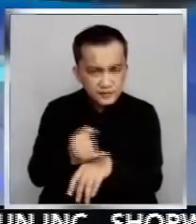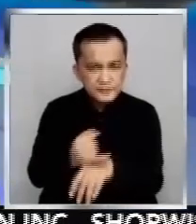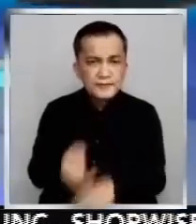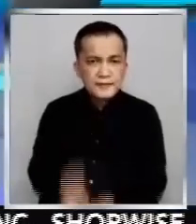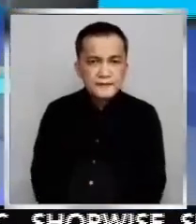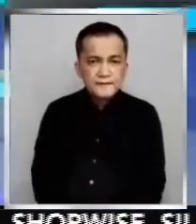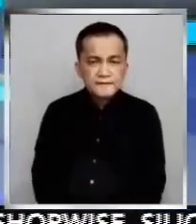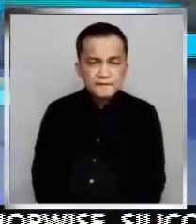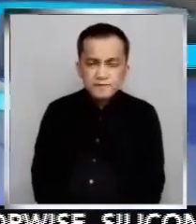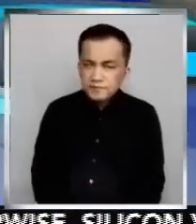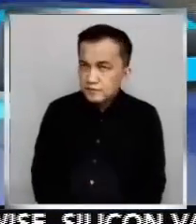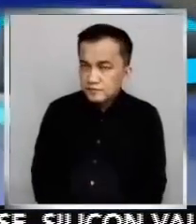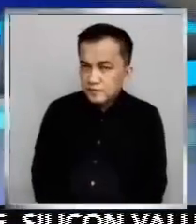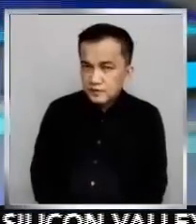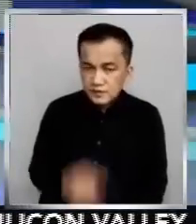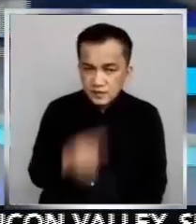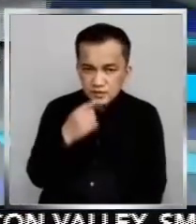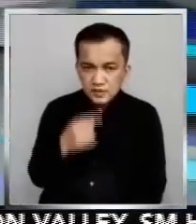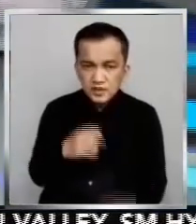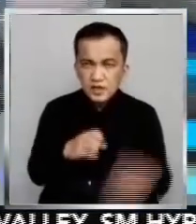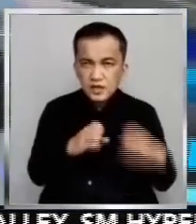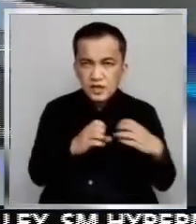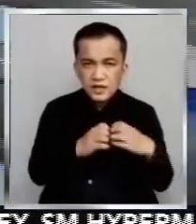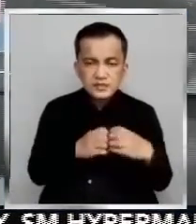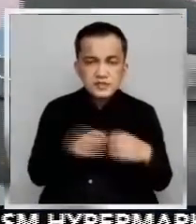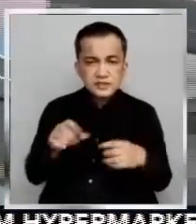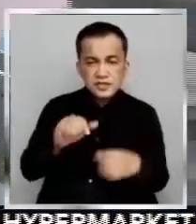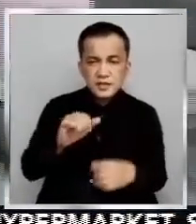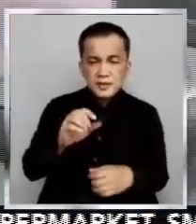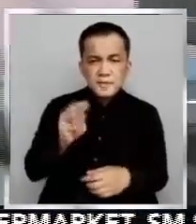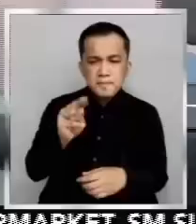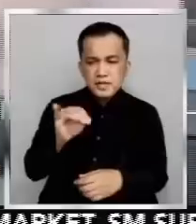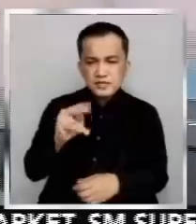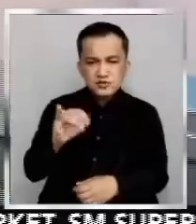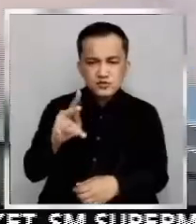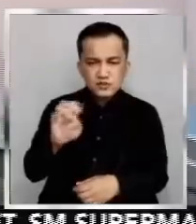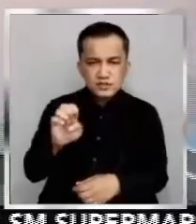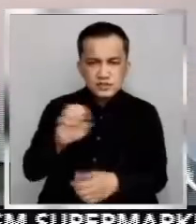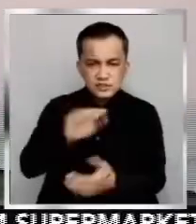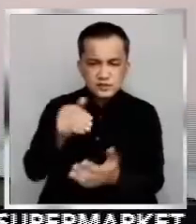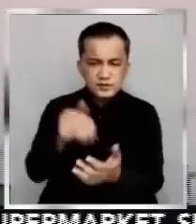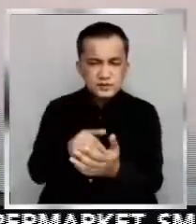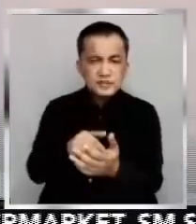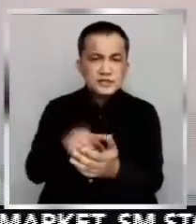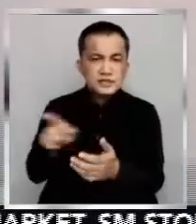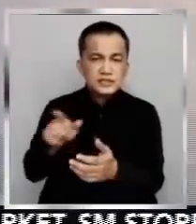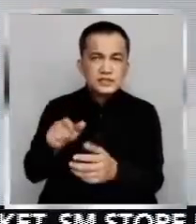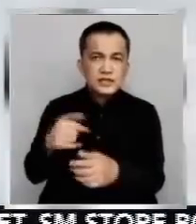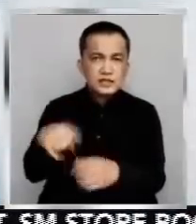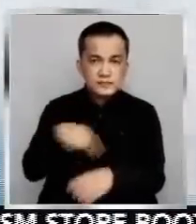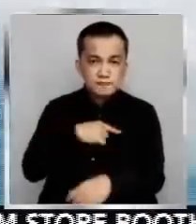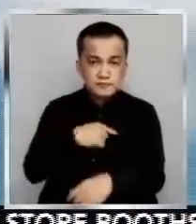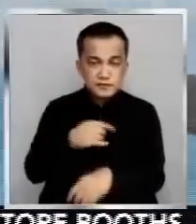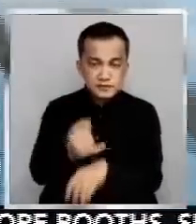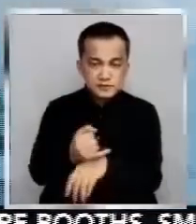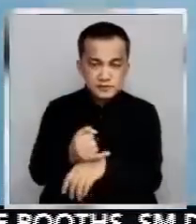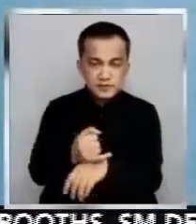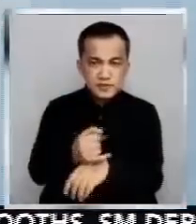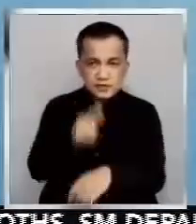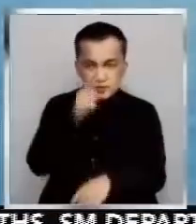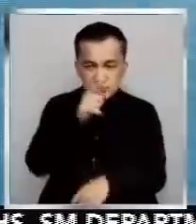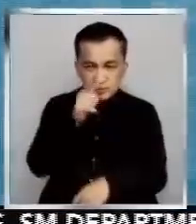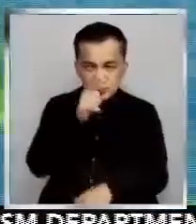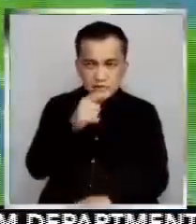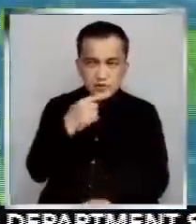Ang heart-shaped island province ng Marinduque ang tinuturing na geographical center ng ating kapuluan. Ng Luzon Datum of